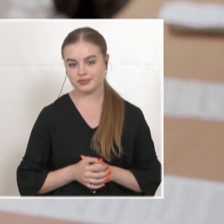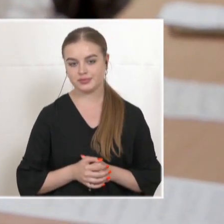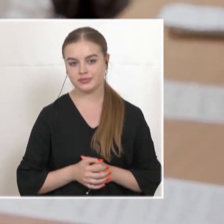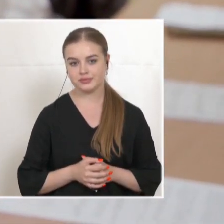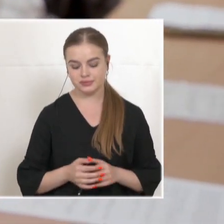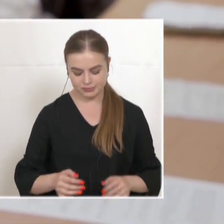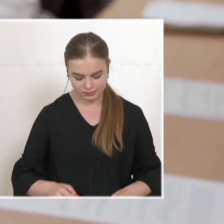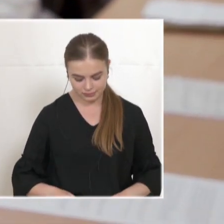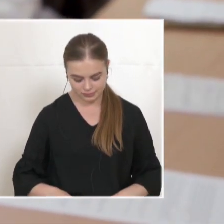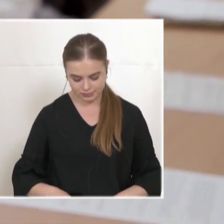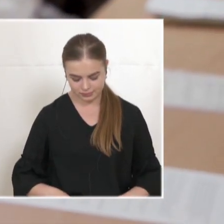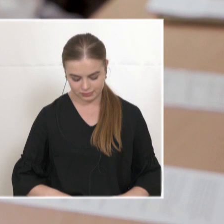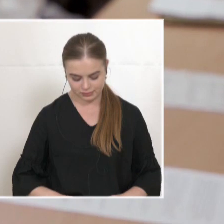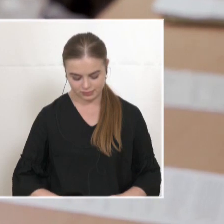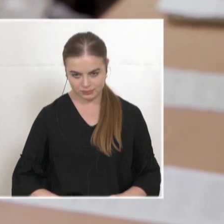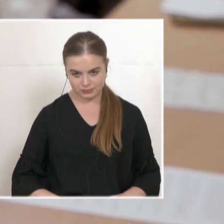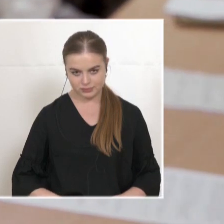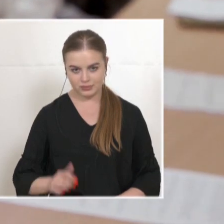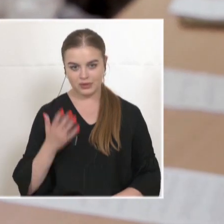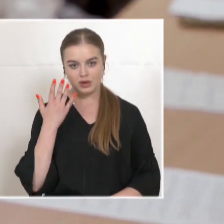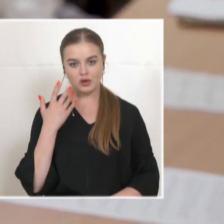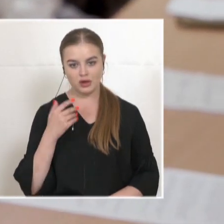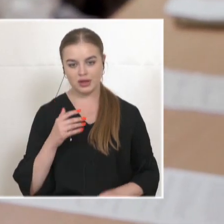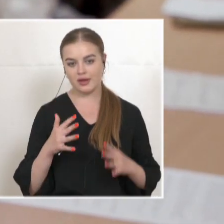Добре, коли війна закінчиться, я